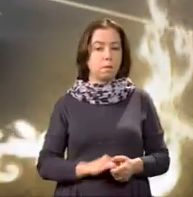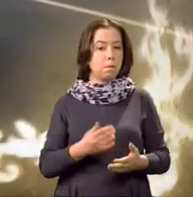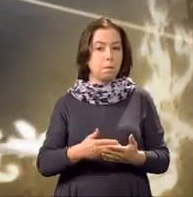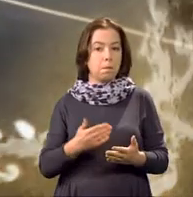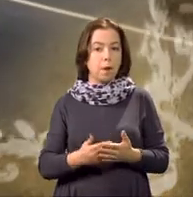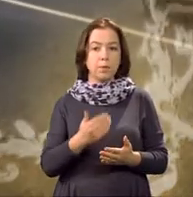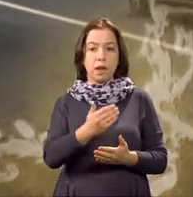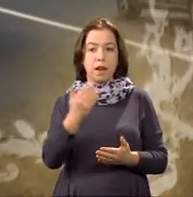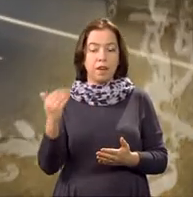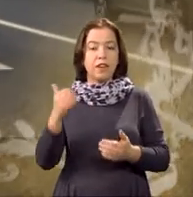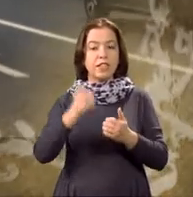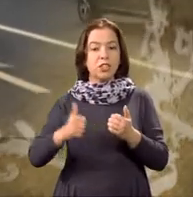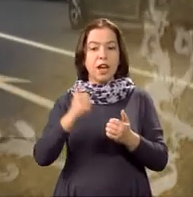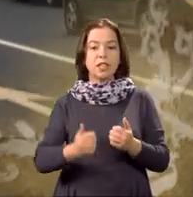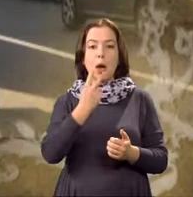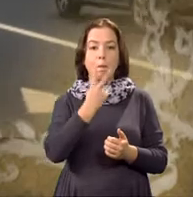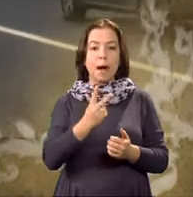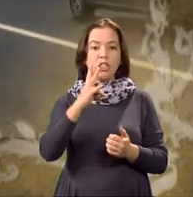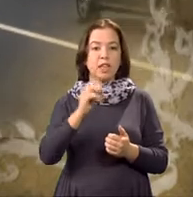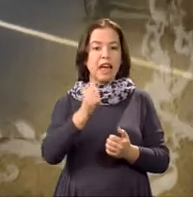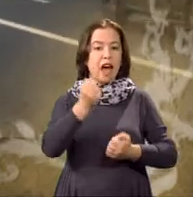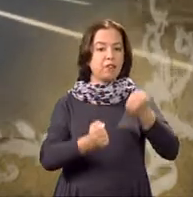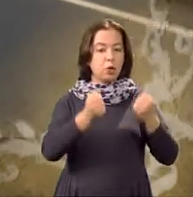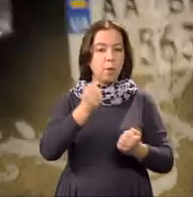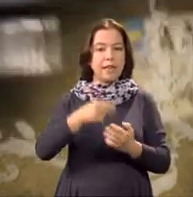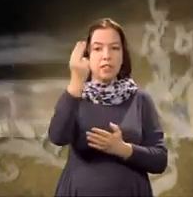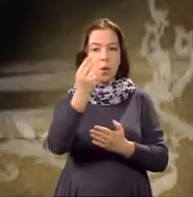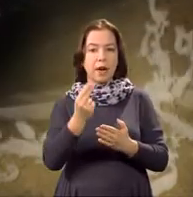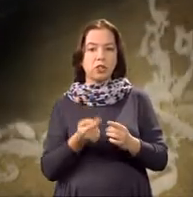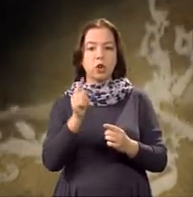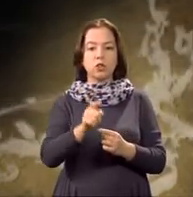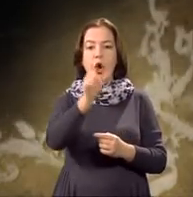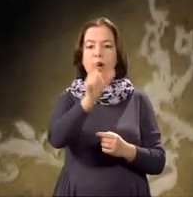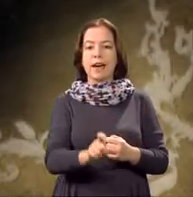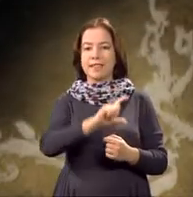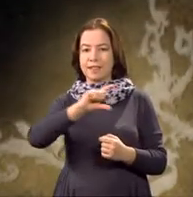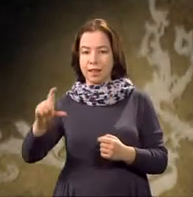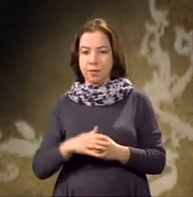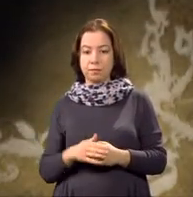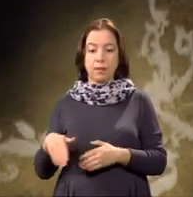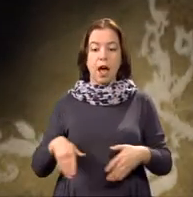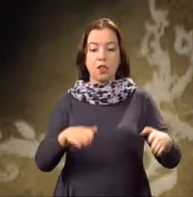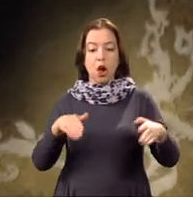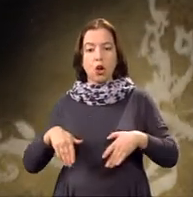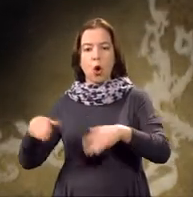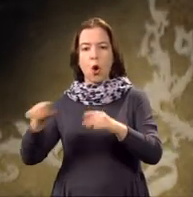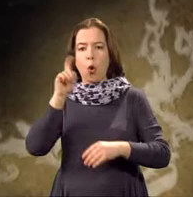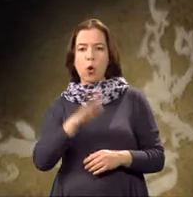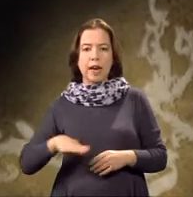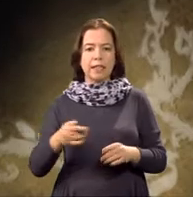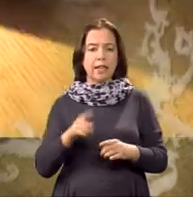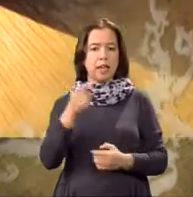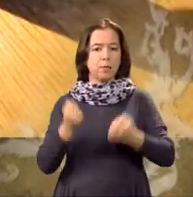Мабуть, ви нерідко зустрічали на автомобілях зображення отцього Христа. На дорогах України таких автівок